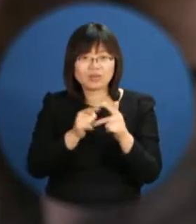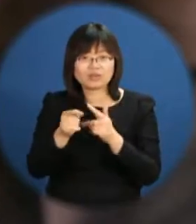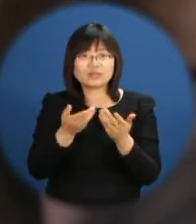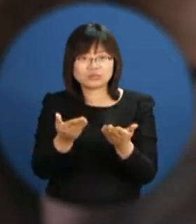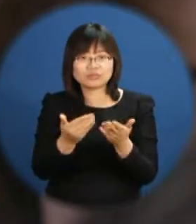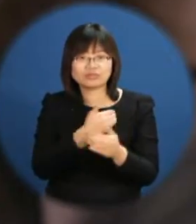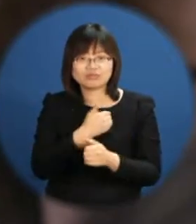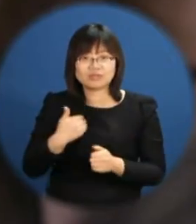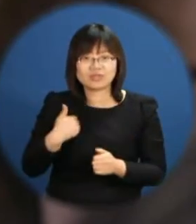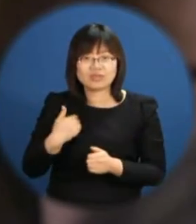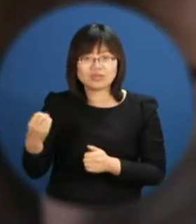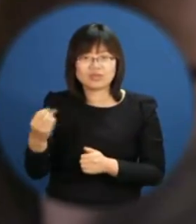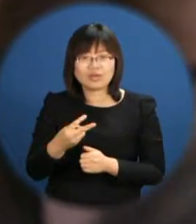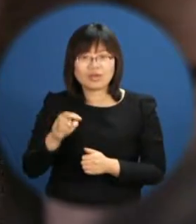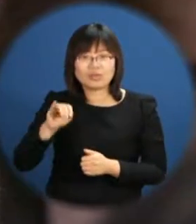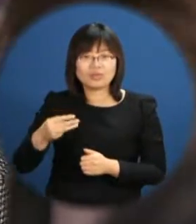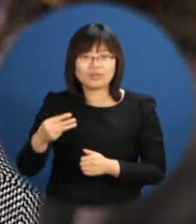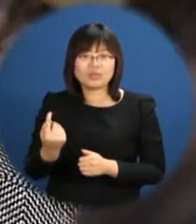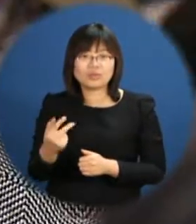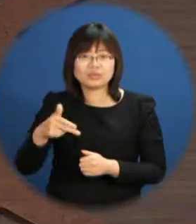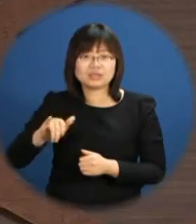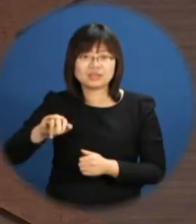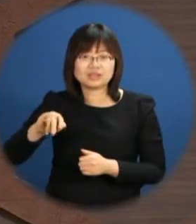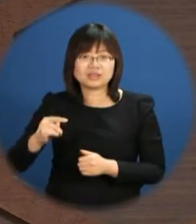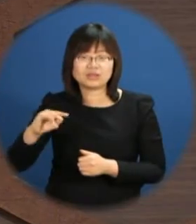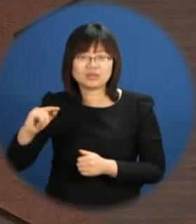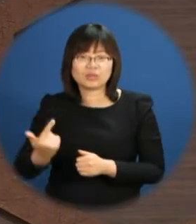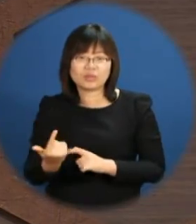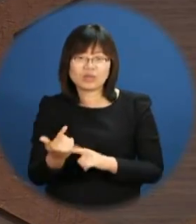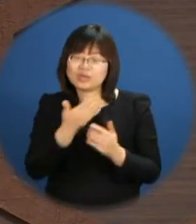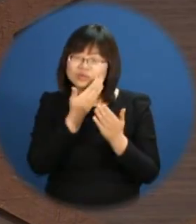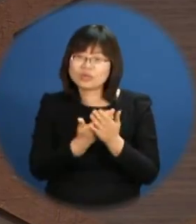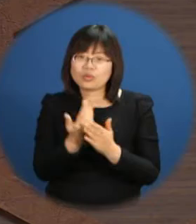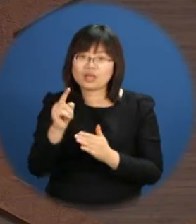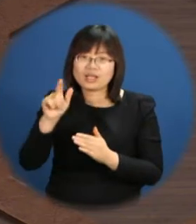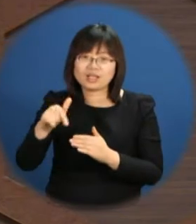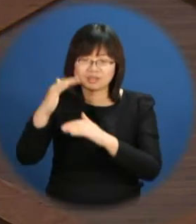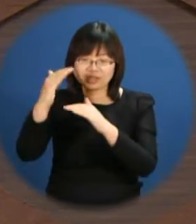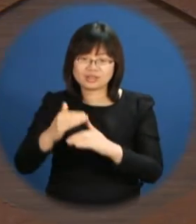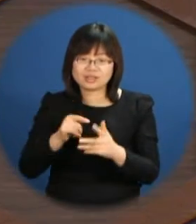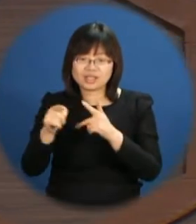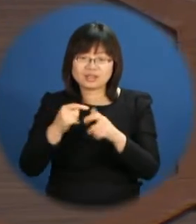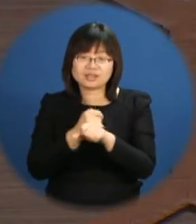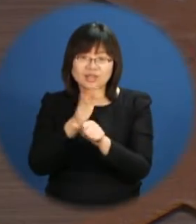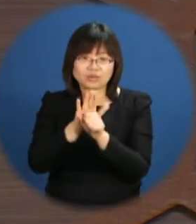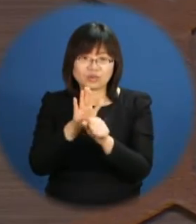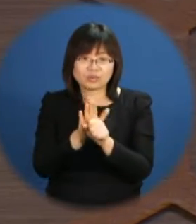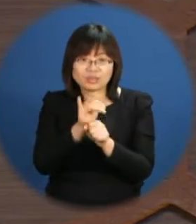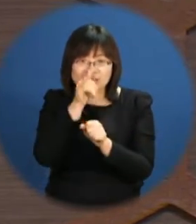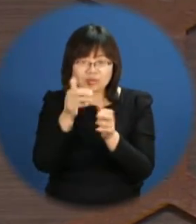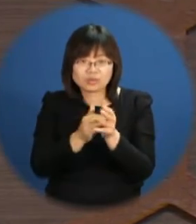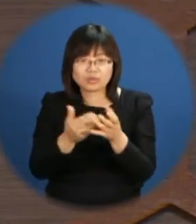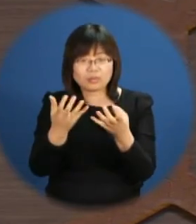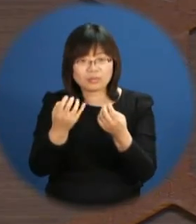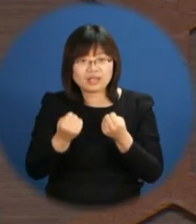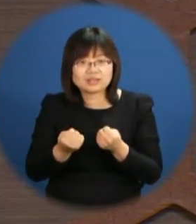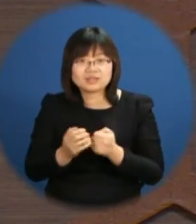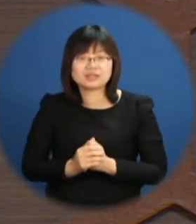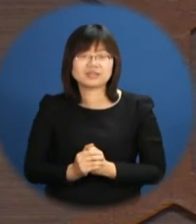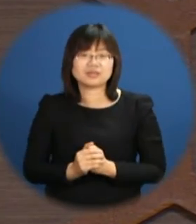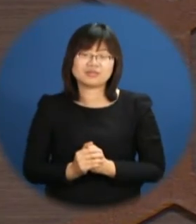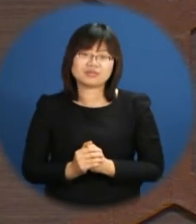또 2% 지 스턴은 이렇게 중요한 화학 과정들을 이해하는데 도움이 됐을 뿐 아니라 임하는